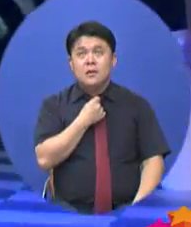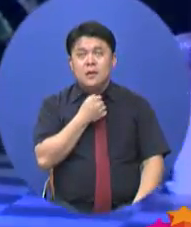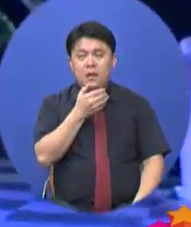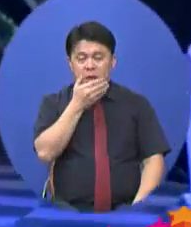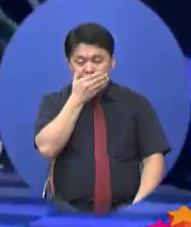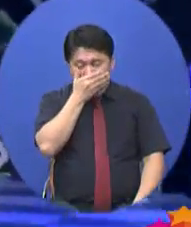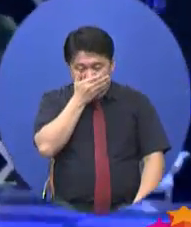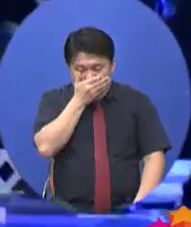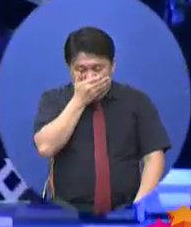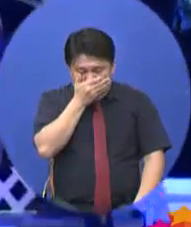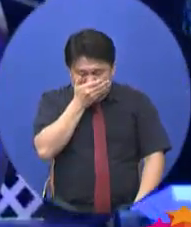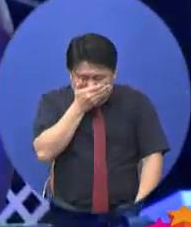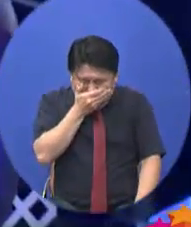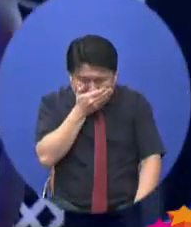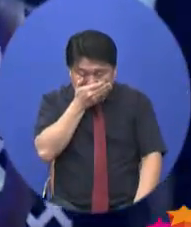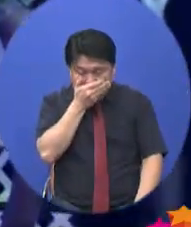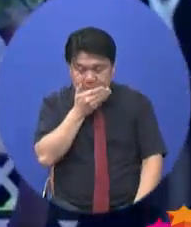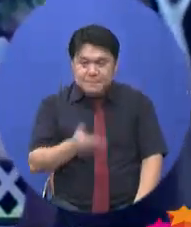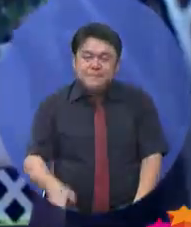번져가네